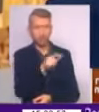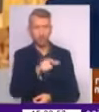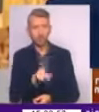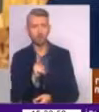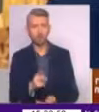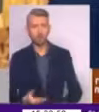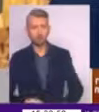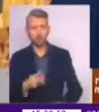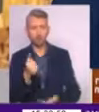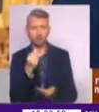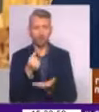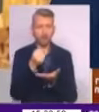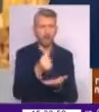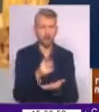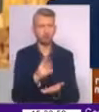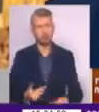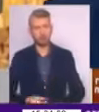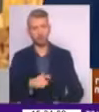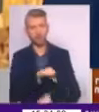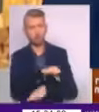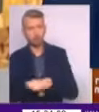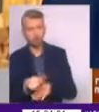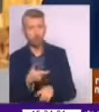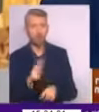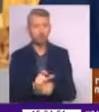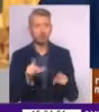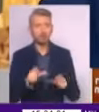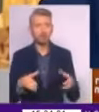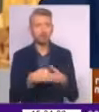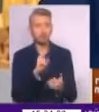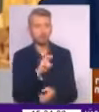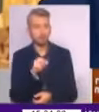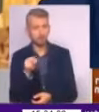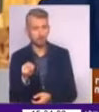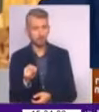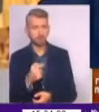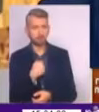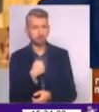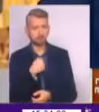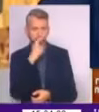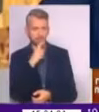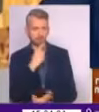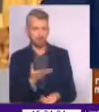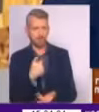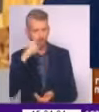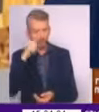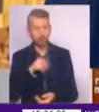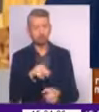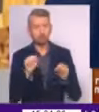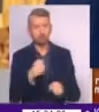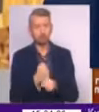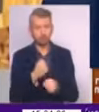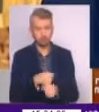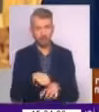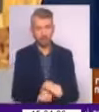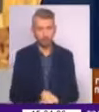живе на гранти, хтось живе за кордоном, їх, а більше сидить в партії БПП. Ну, я не йму до цього віри. Я знаю, хто може робити